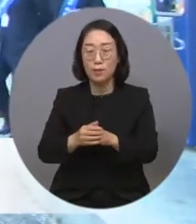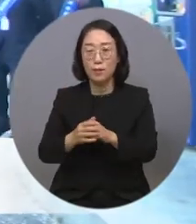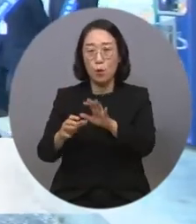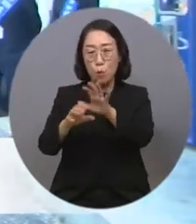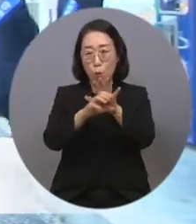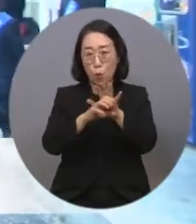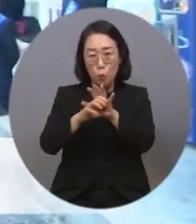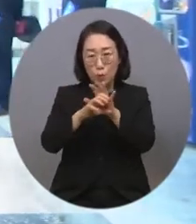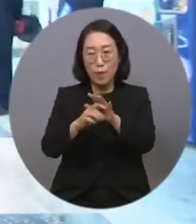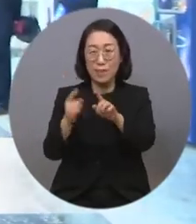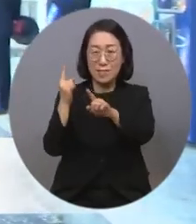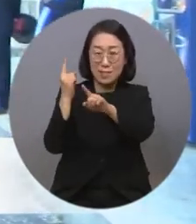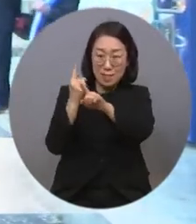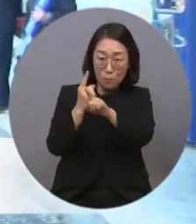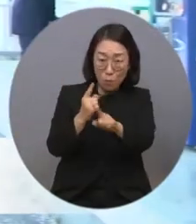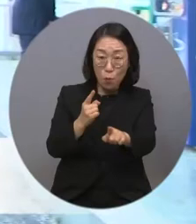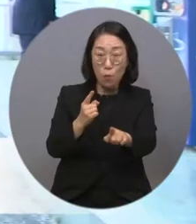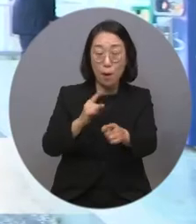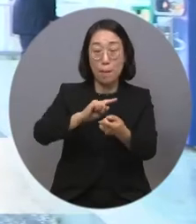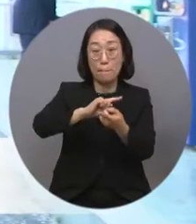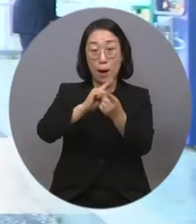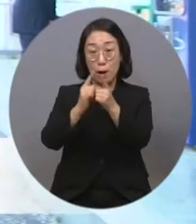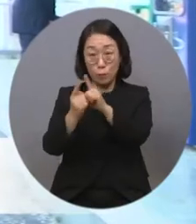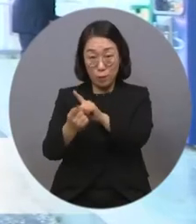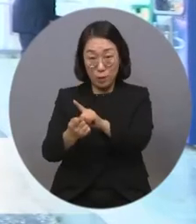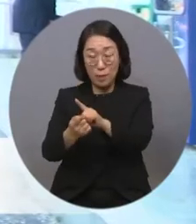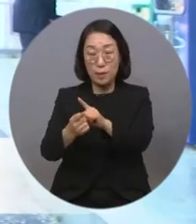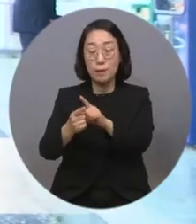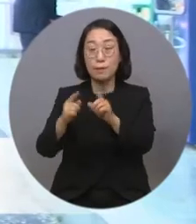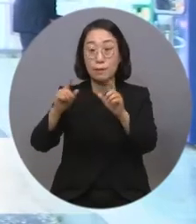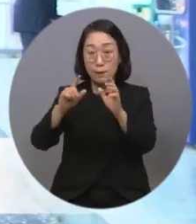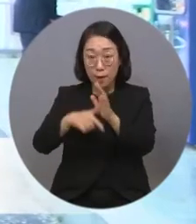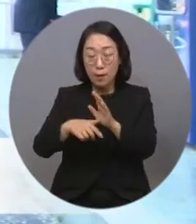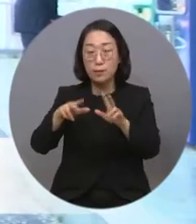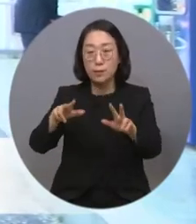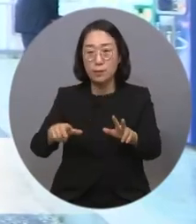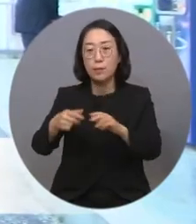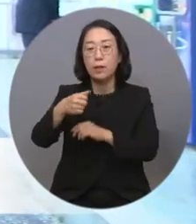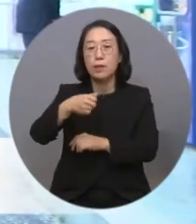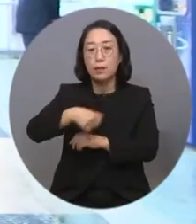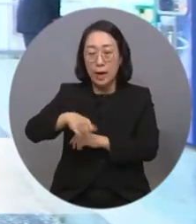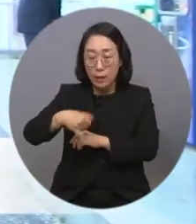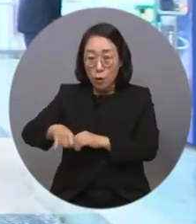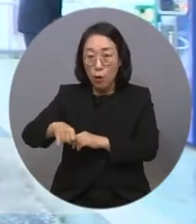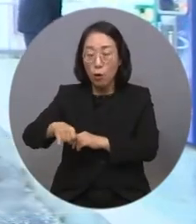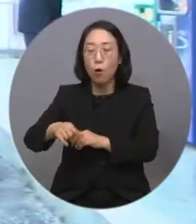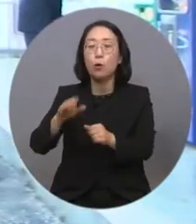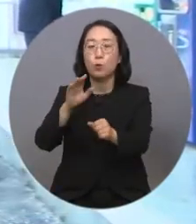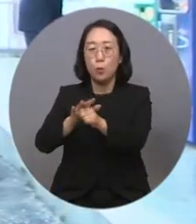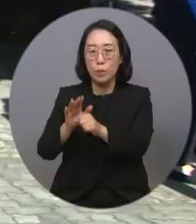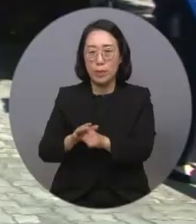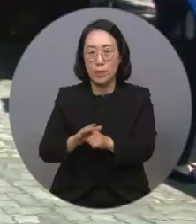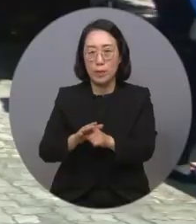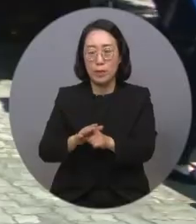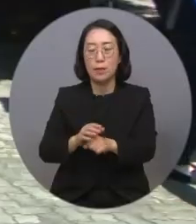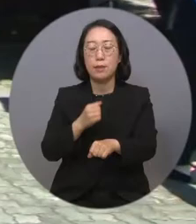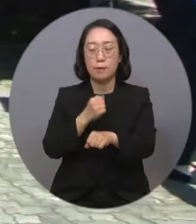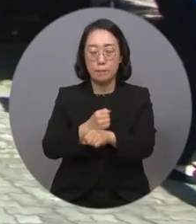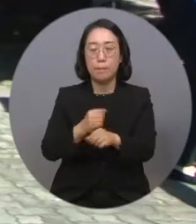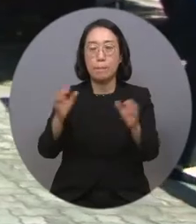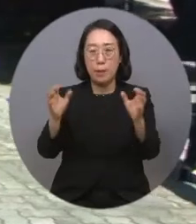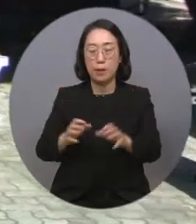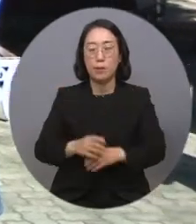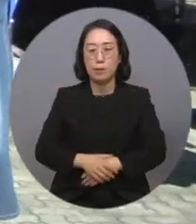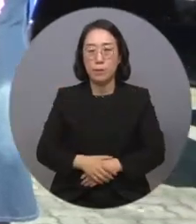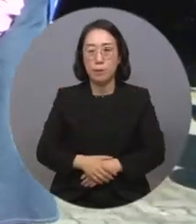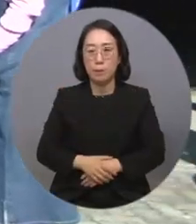앞서서 오늘 교정의 날 때 불우 수용자 자녀분들을 돕기 캠페인을 벌리게 됐습니다.